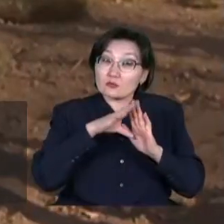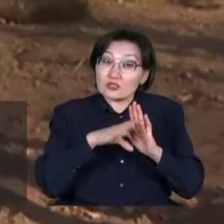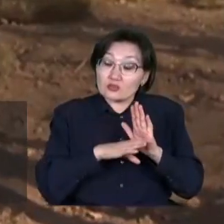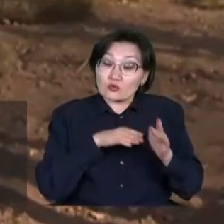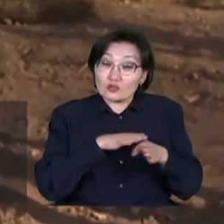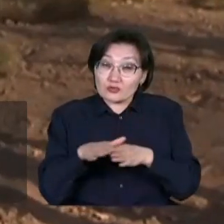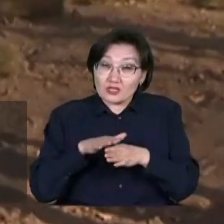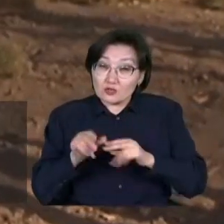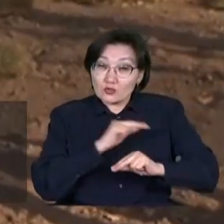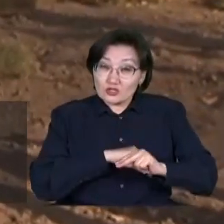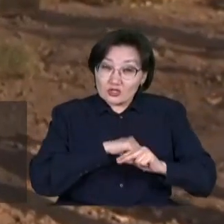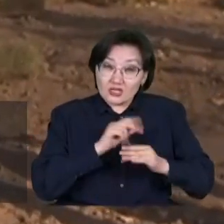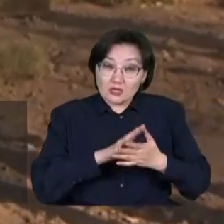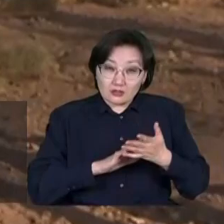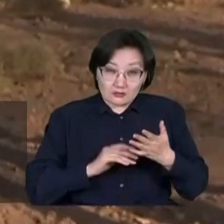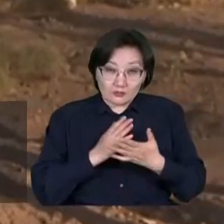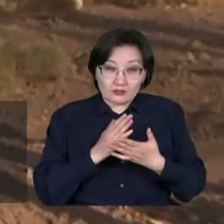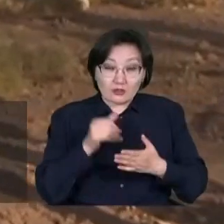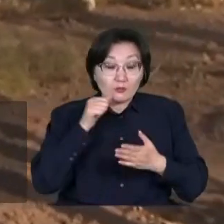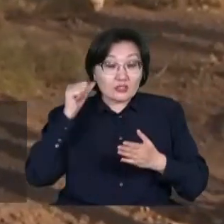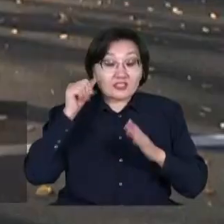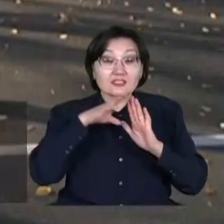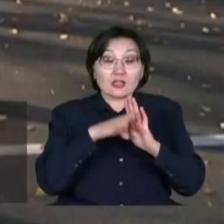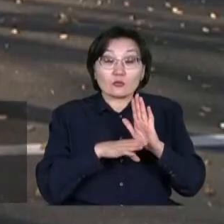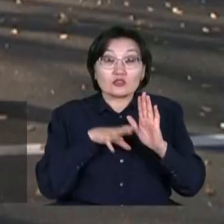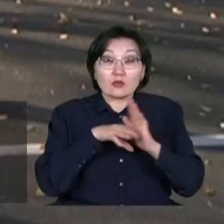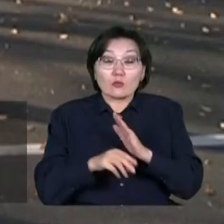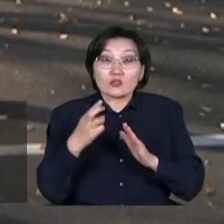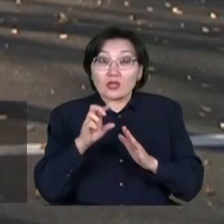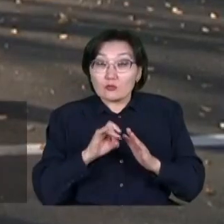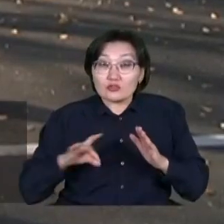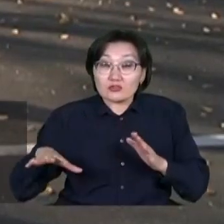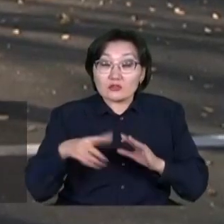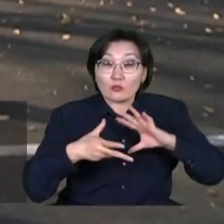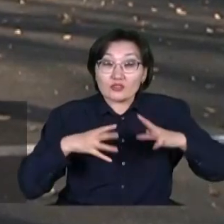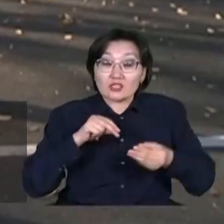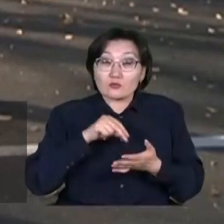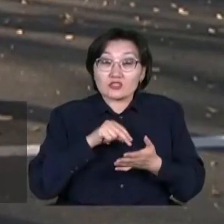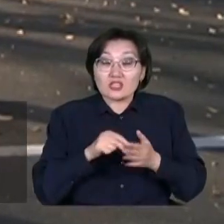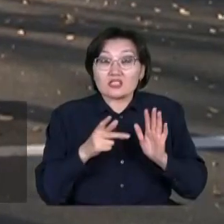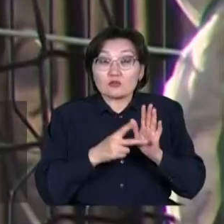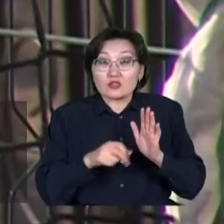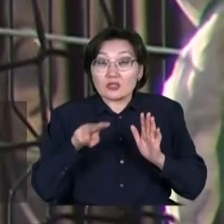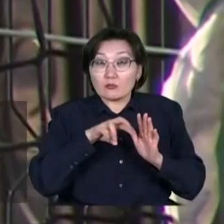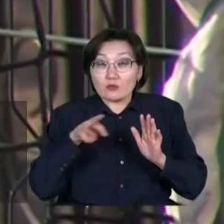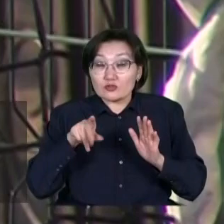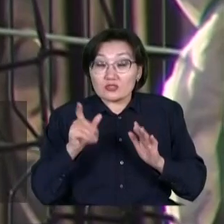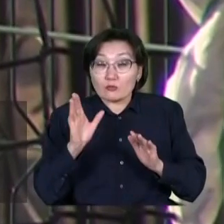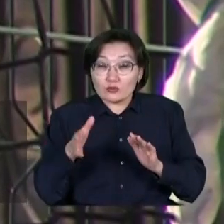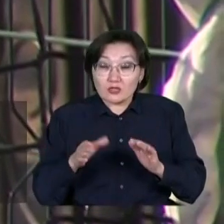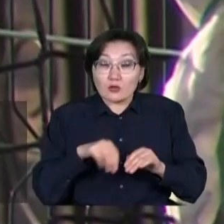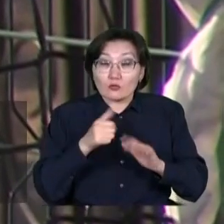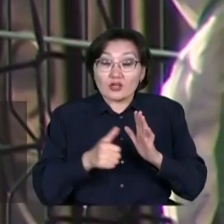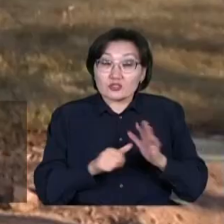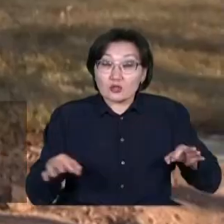іске асыру жұмыстары жалғасып жатыр. Былтыр бағдарлама шеңберінде Бостандық ауданында жалпы сомасы 800 миллион теңге болатын